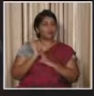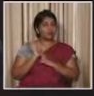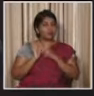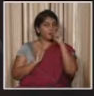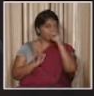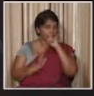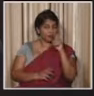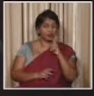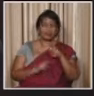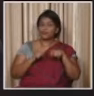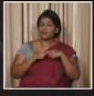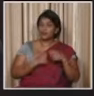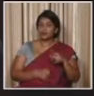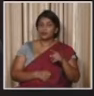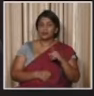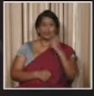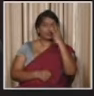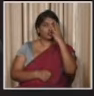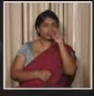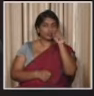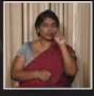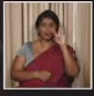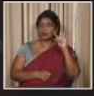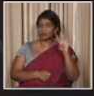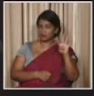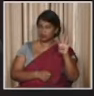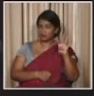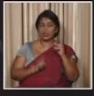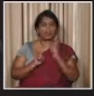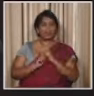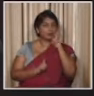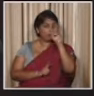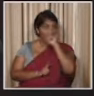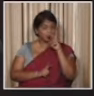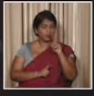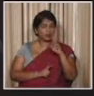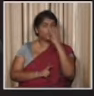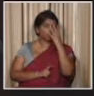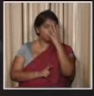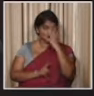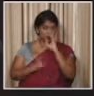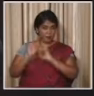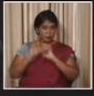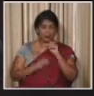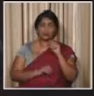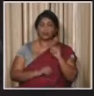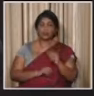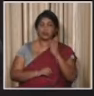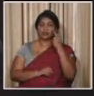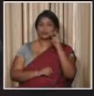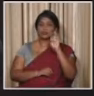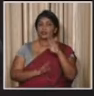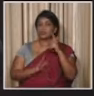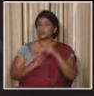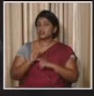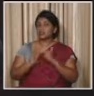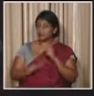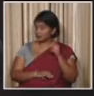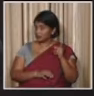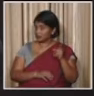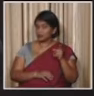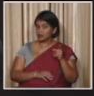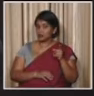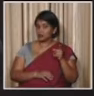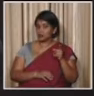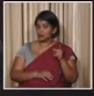නොවැම්බර් මාසේ උද්දමනය 3.4යි දෙසැම්බර් මාසේ 4යි 2024 ජනවාරි මාසේ